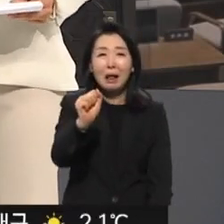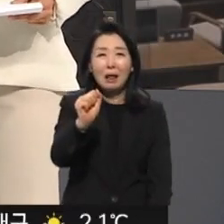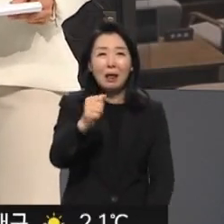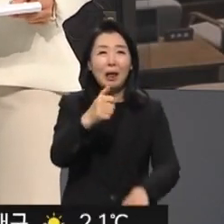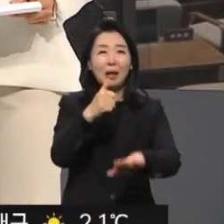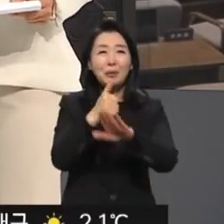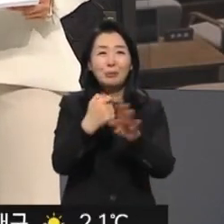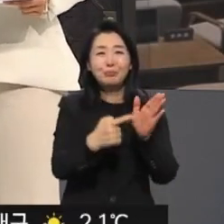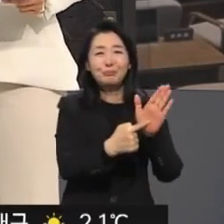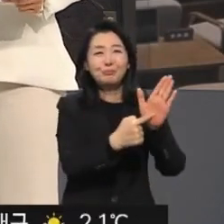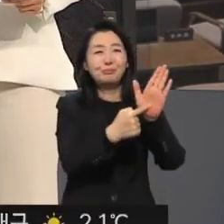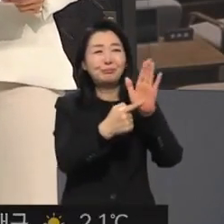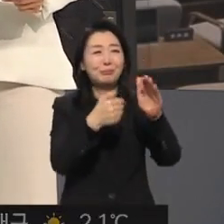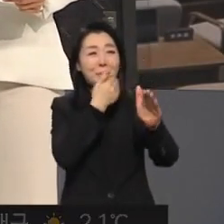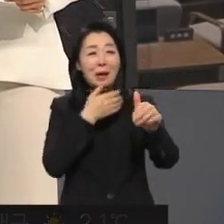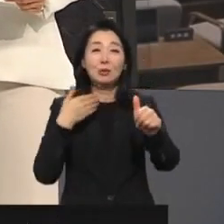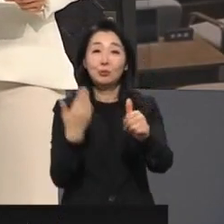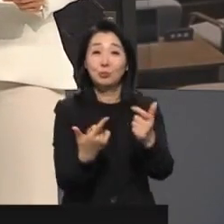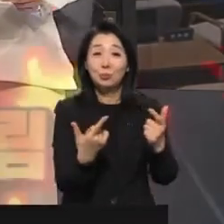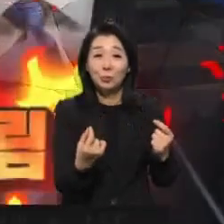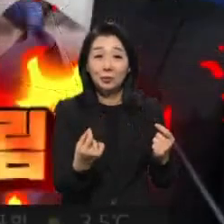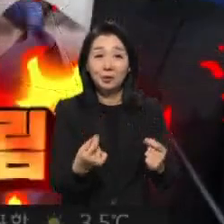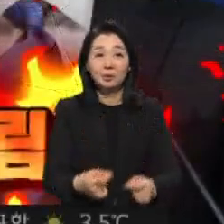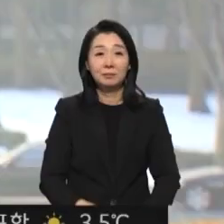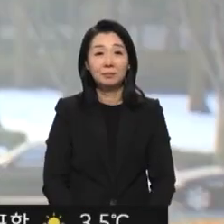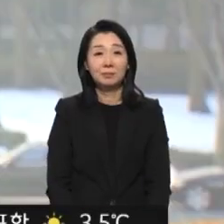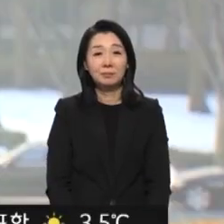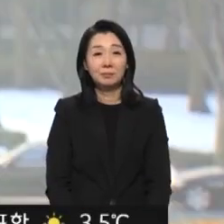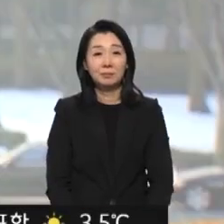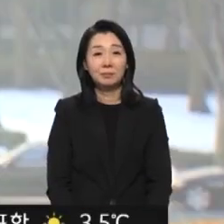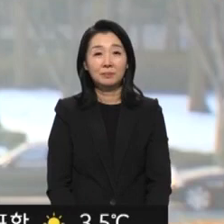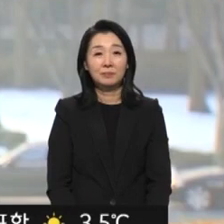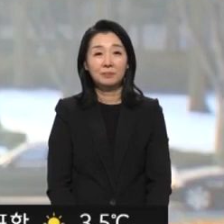이렇게 불쾌감을 드러냈지만요.